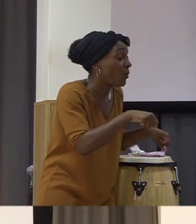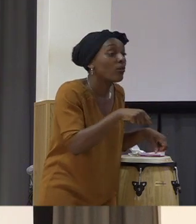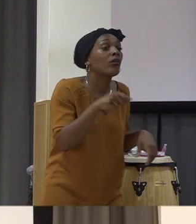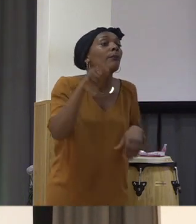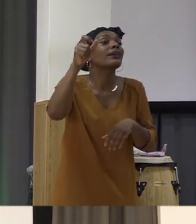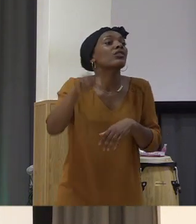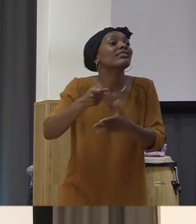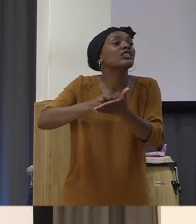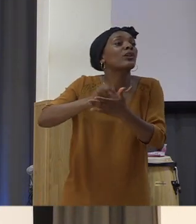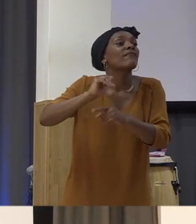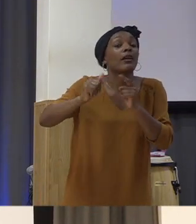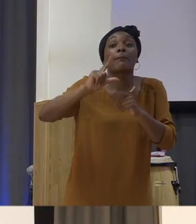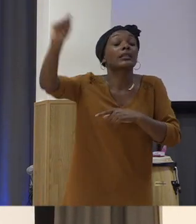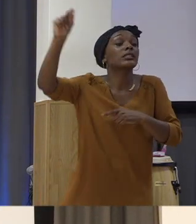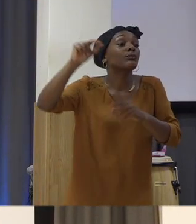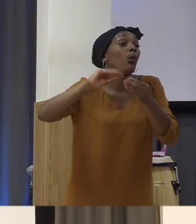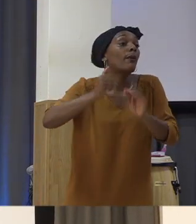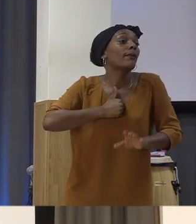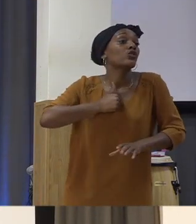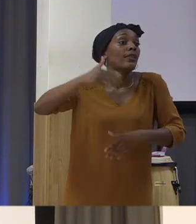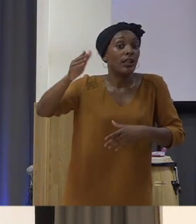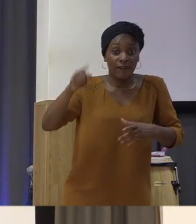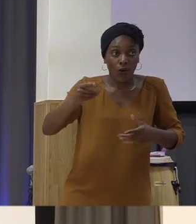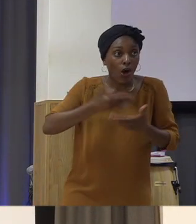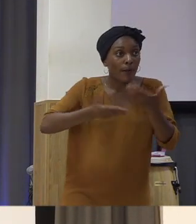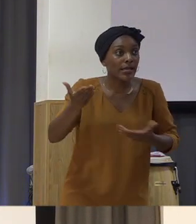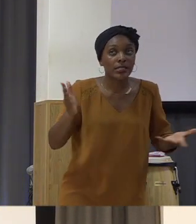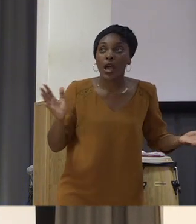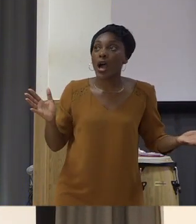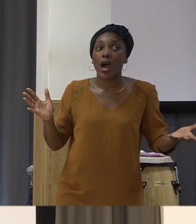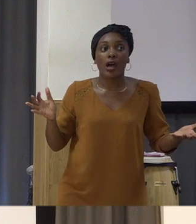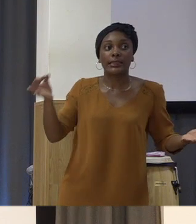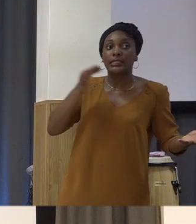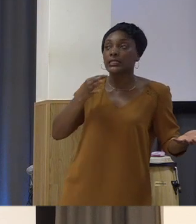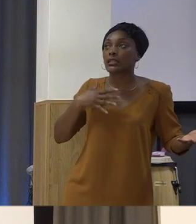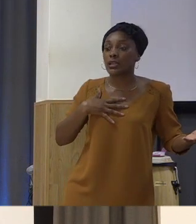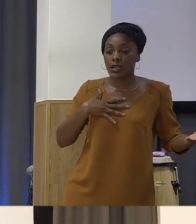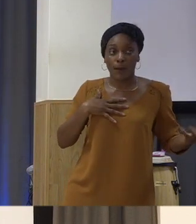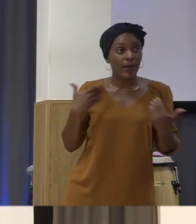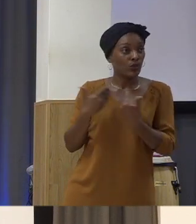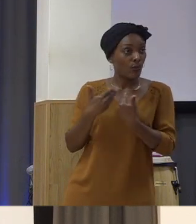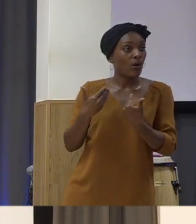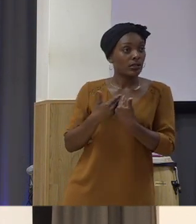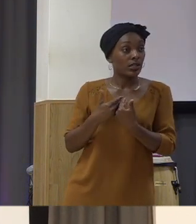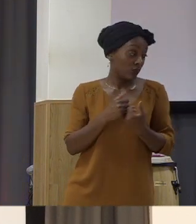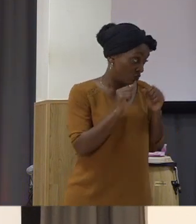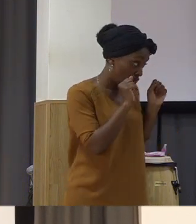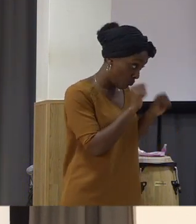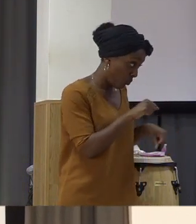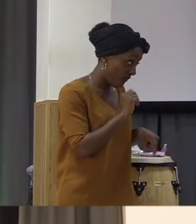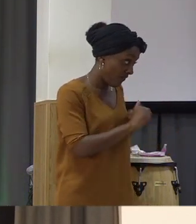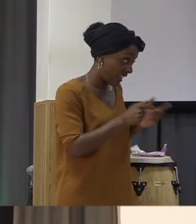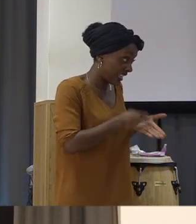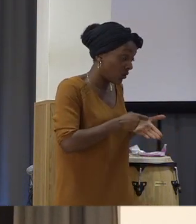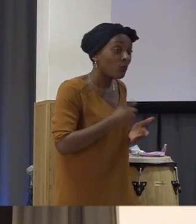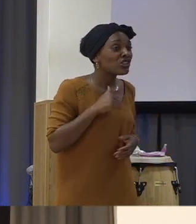problème, peu importe, mais il a fallu remplacer le trésorier du jour au lendemain. On m'a demandé d'assurer cette tâche, je n'avais jamais